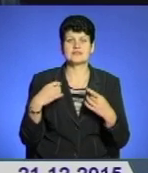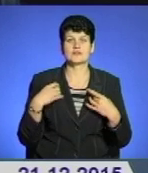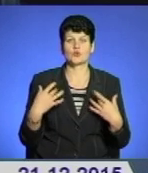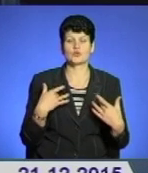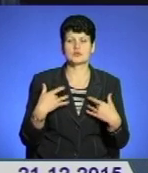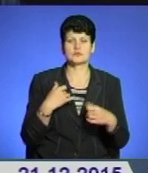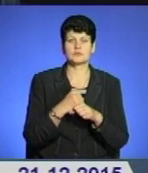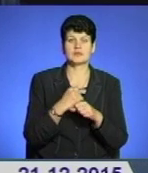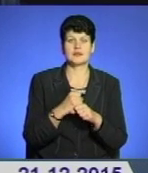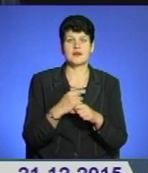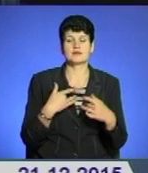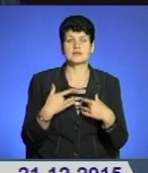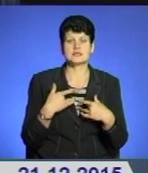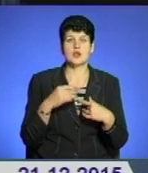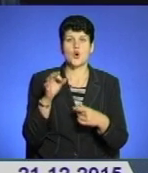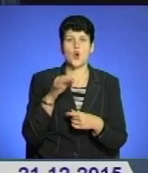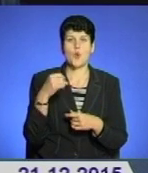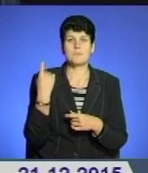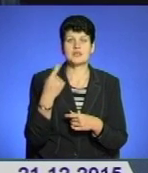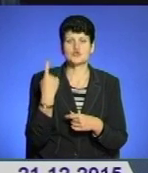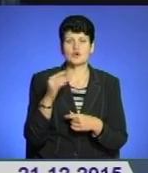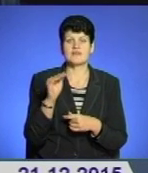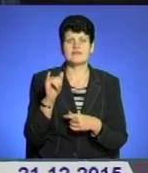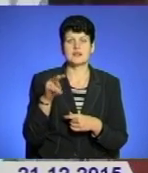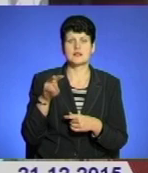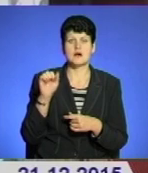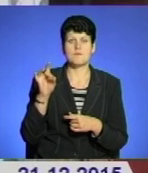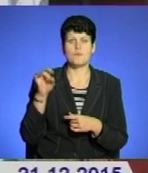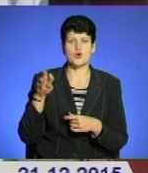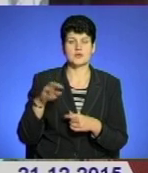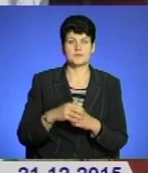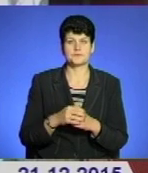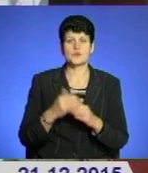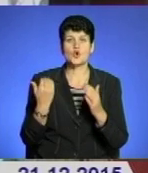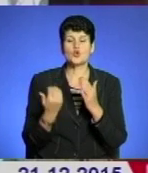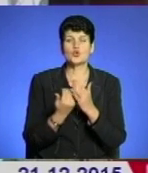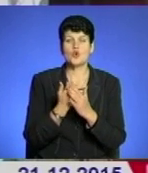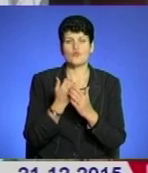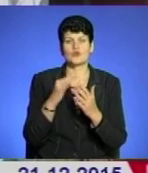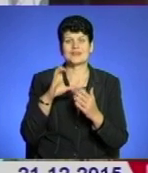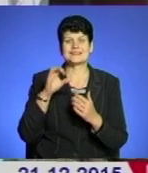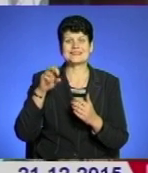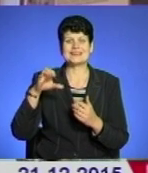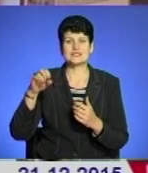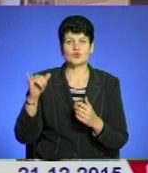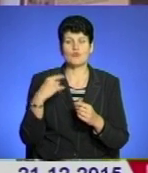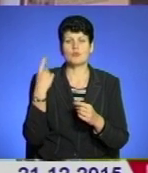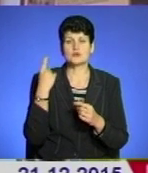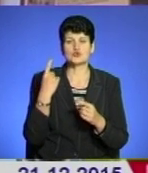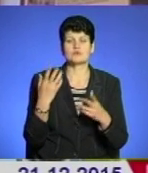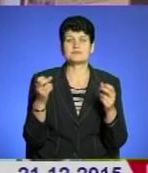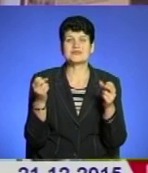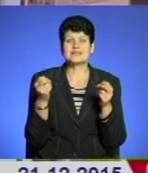влаштували артисти обласної філармонії. З подробицями Лілія Лобру. У Новосільському обласному спеціальному